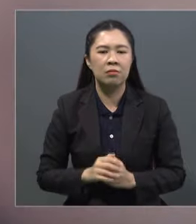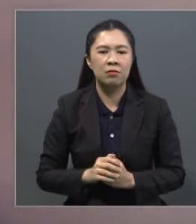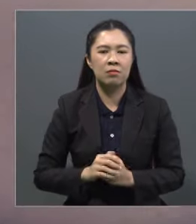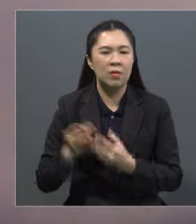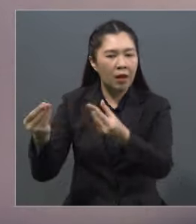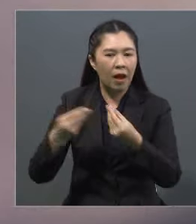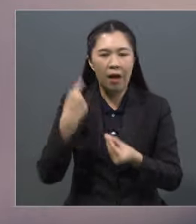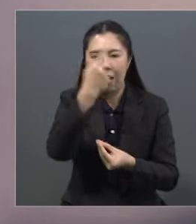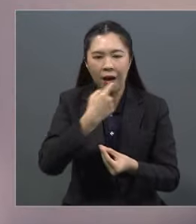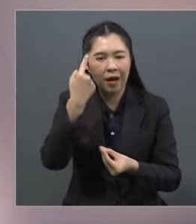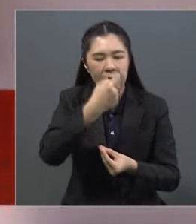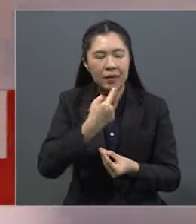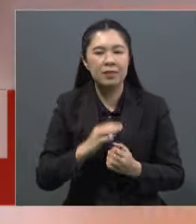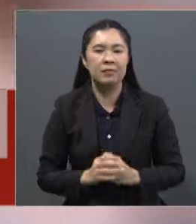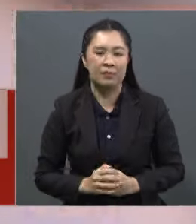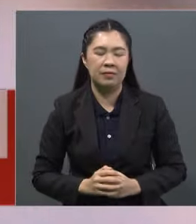จให้